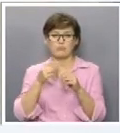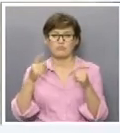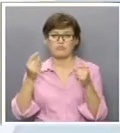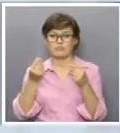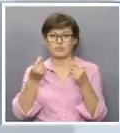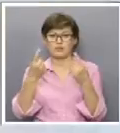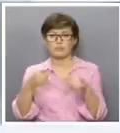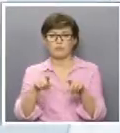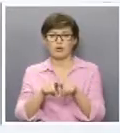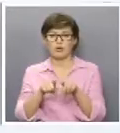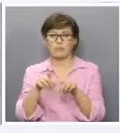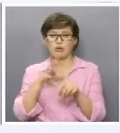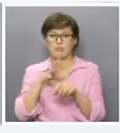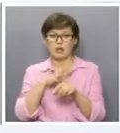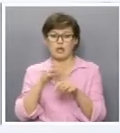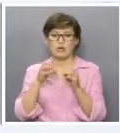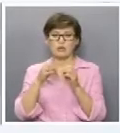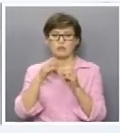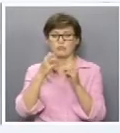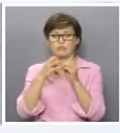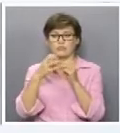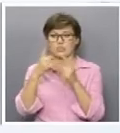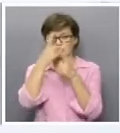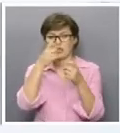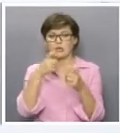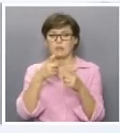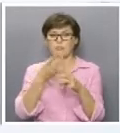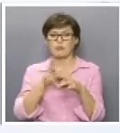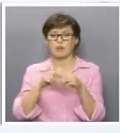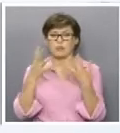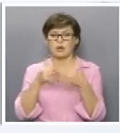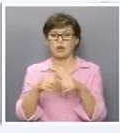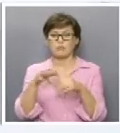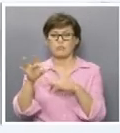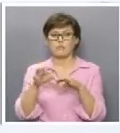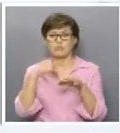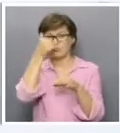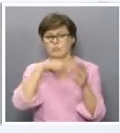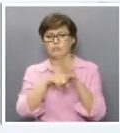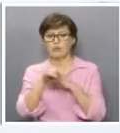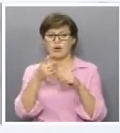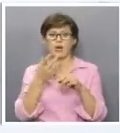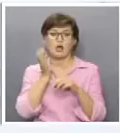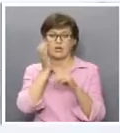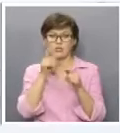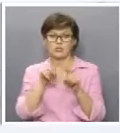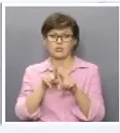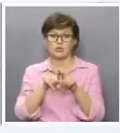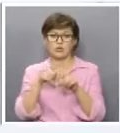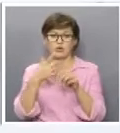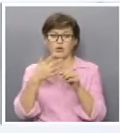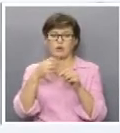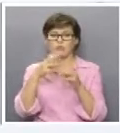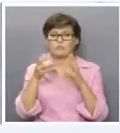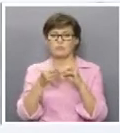келді. Жоспар Алматыда инновациялық жобалардың үлес салмағын 10%-ға жеткізу. Жақын арада Алматы өмір